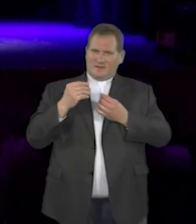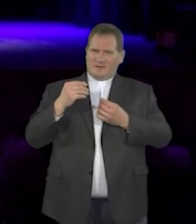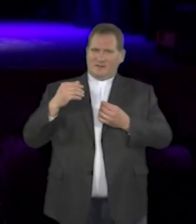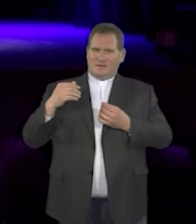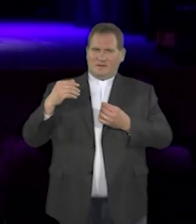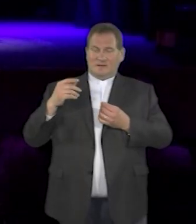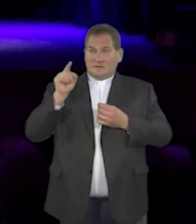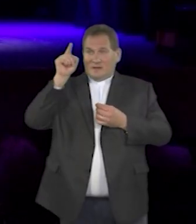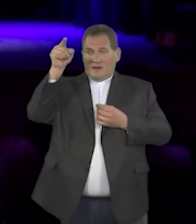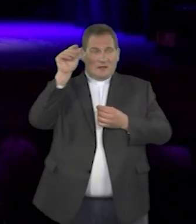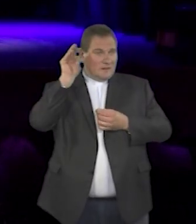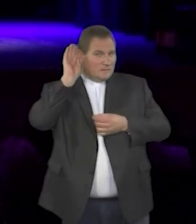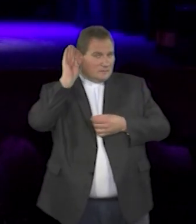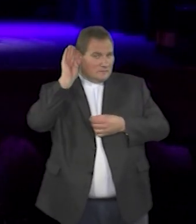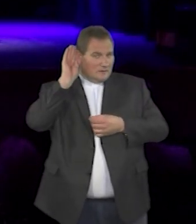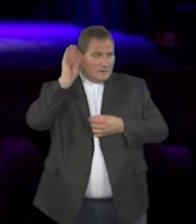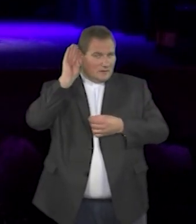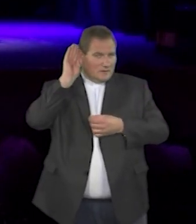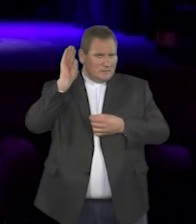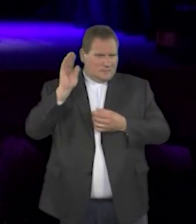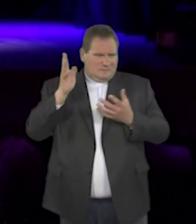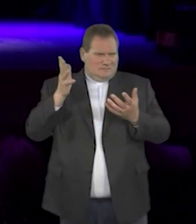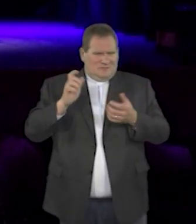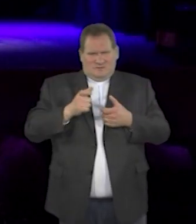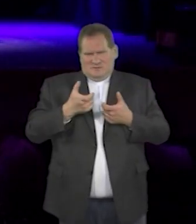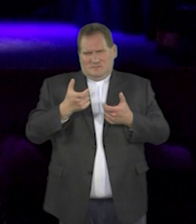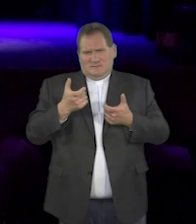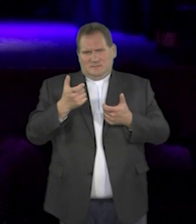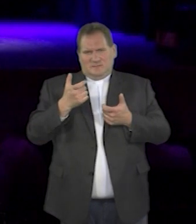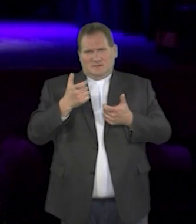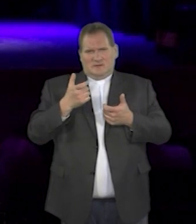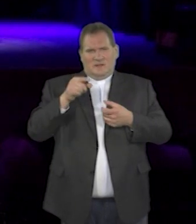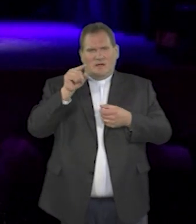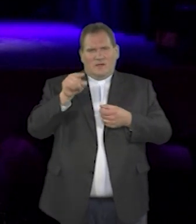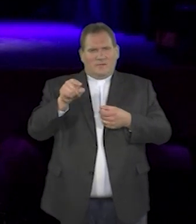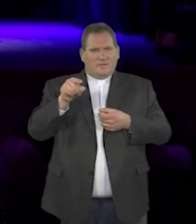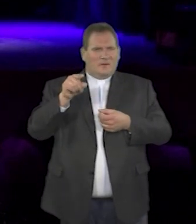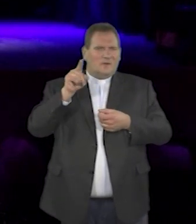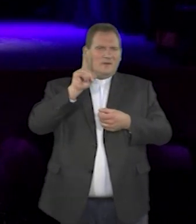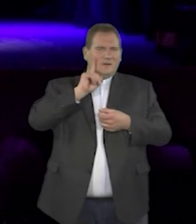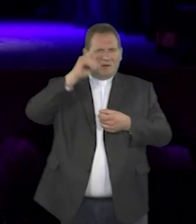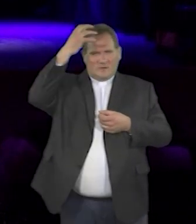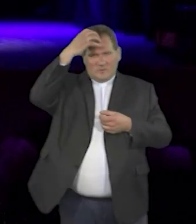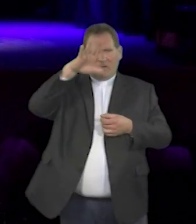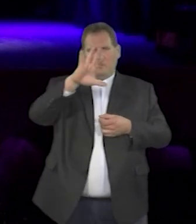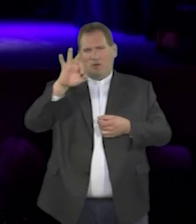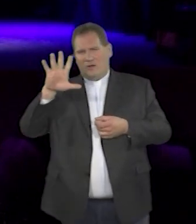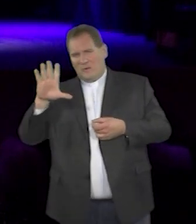Z daleka. Zgiełk jakiś magiczny. To król Bobo się